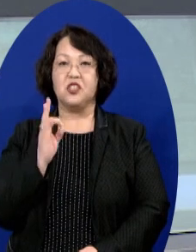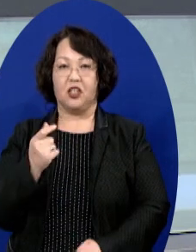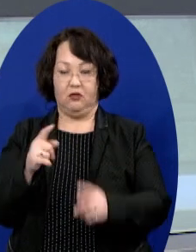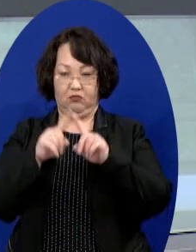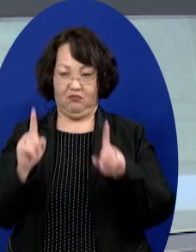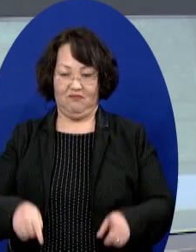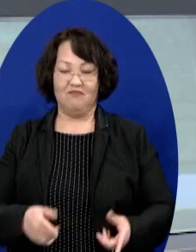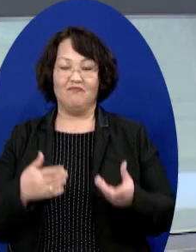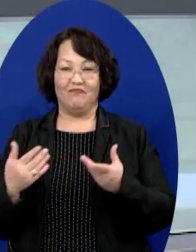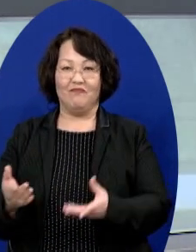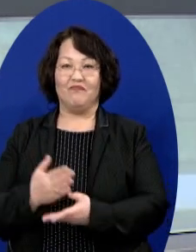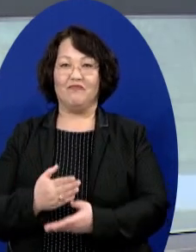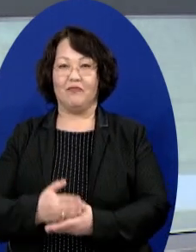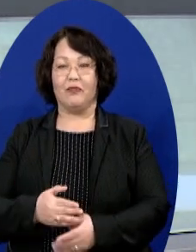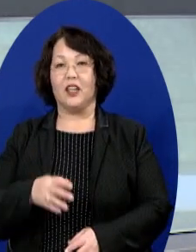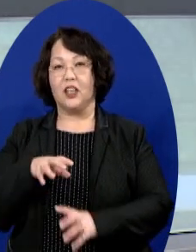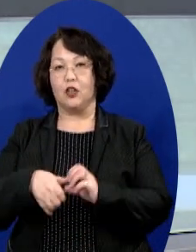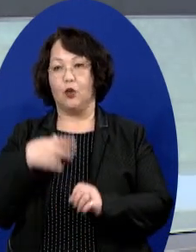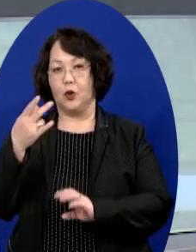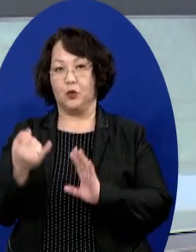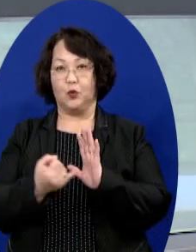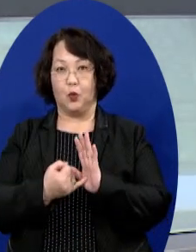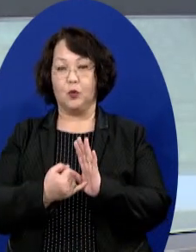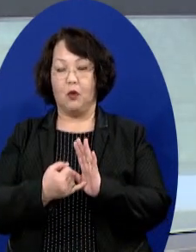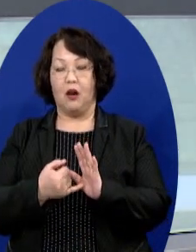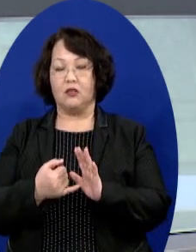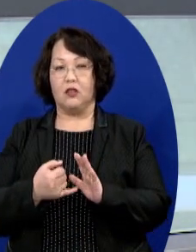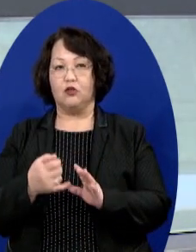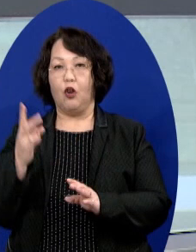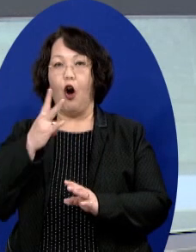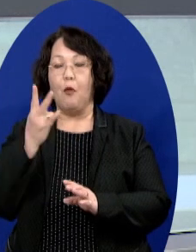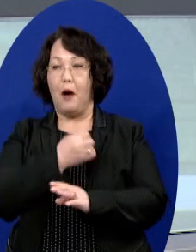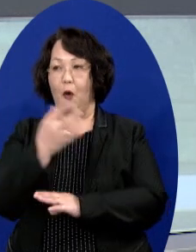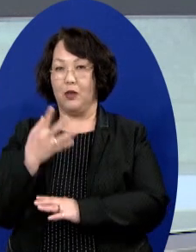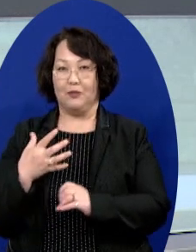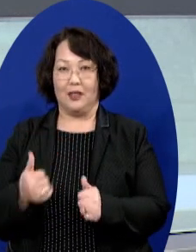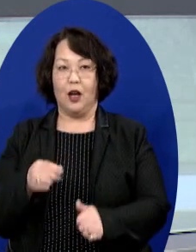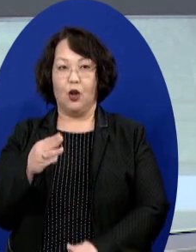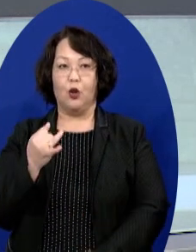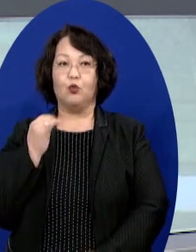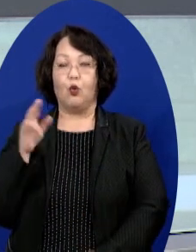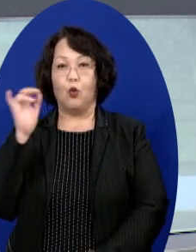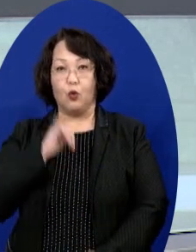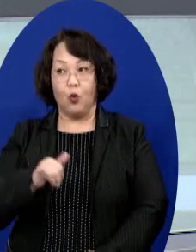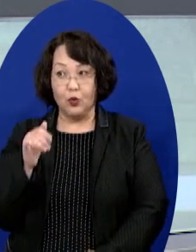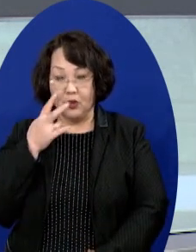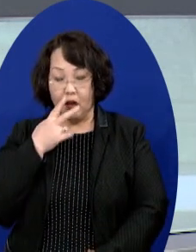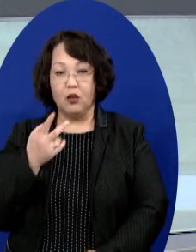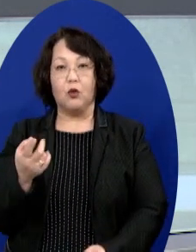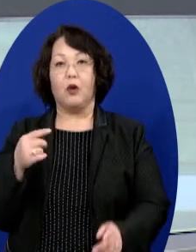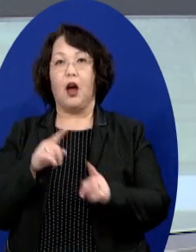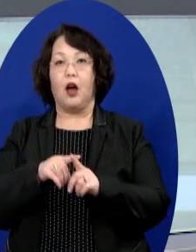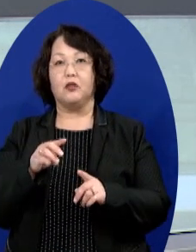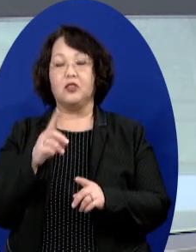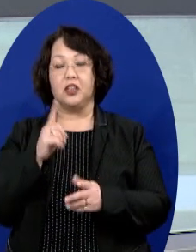хэмжээгээр 26 дэрэмлэгддэг Турк улсын ойжуулах туршлага хувийн хэмжлэлээр дамжуулан ойн сангаан баяжуулах боломж тэр бүм мод үндэсний хөтөлбөрийг